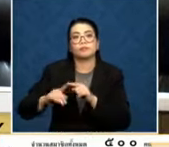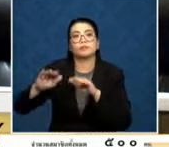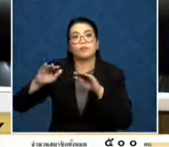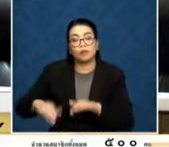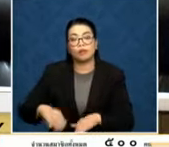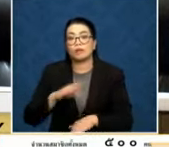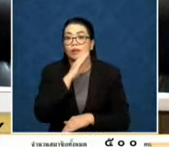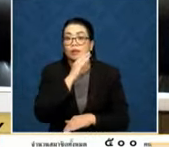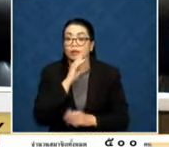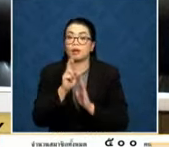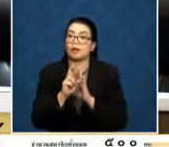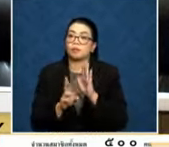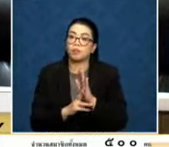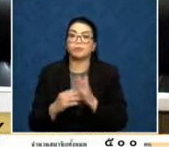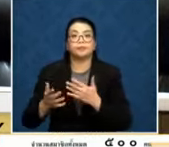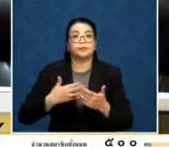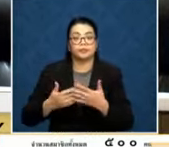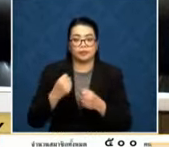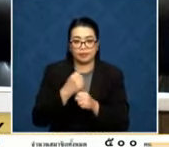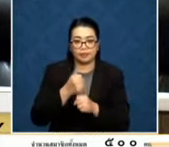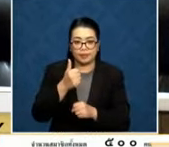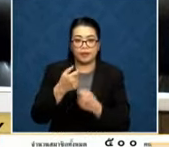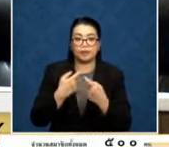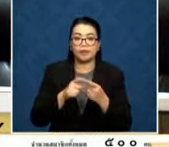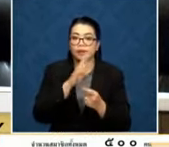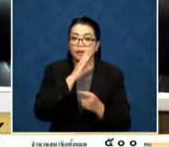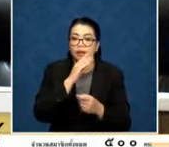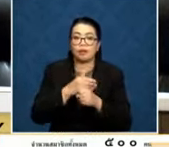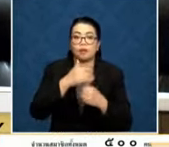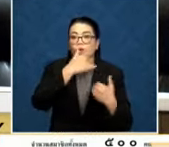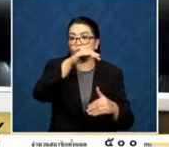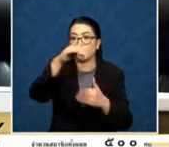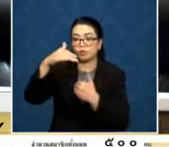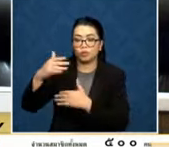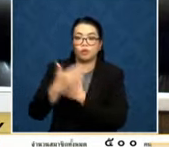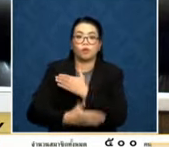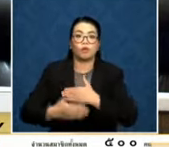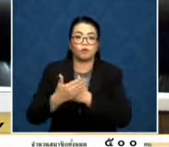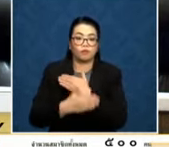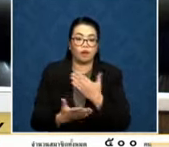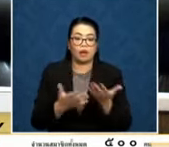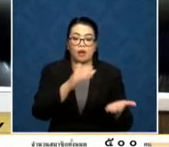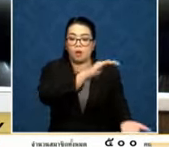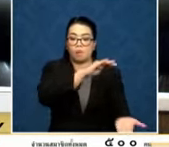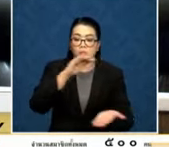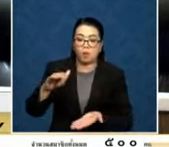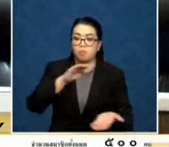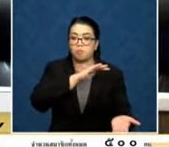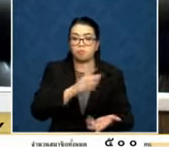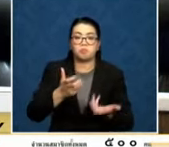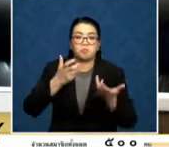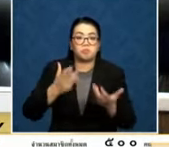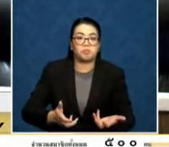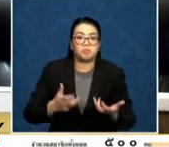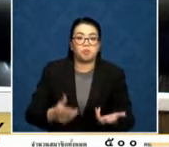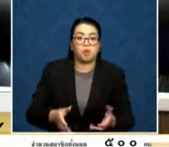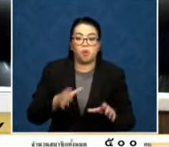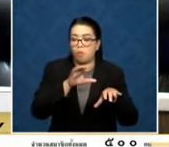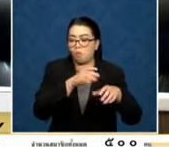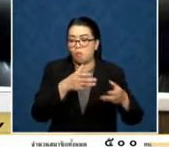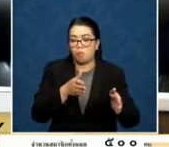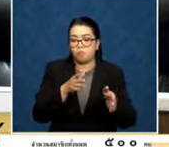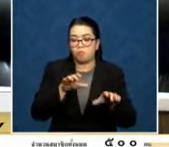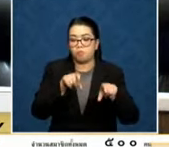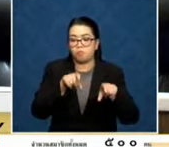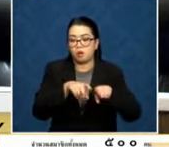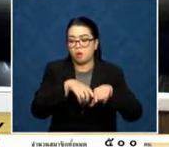ถ้าเป็นถนนระบบรองนี้ไม่เป็นไรครับทำได้แต่ถ้าเราใช้ขนส่งทางราางซึ่งสามารถขนถ่ายได้ทีละเป็น 20-3โบกี้เนี่ยผม